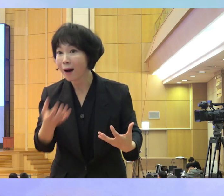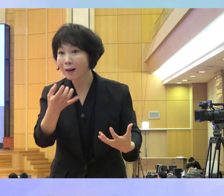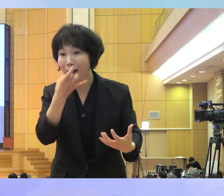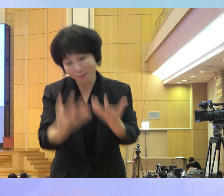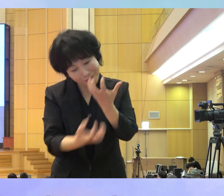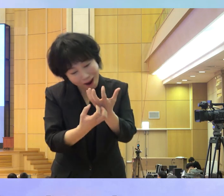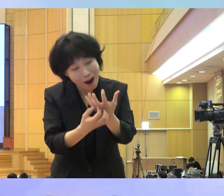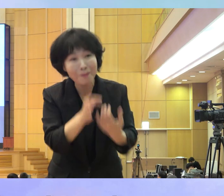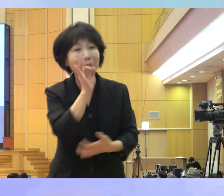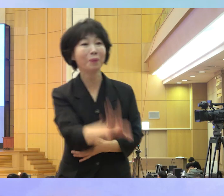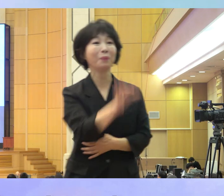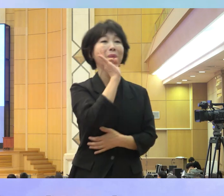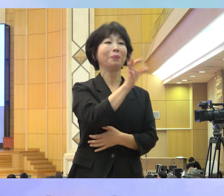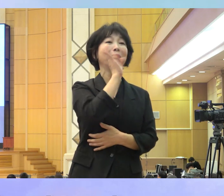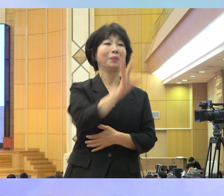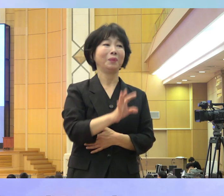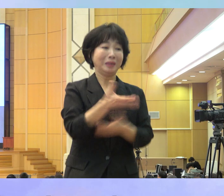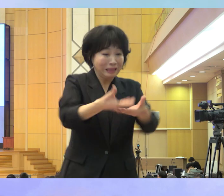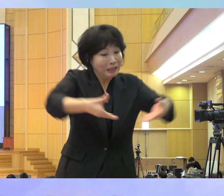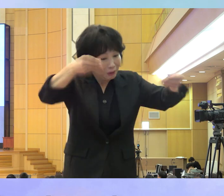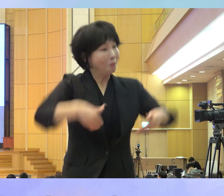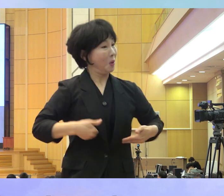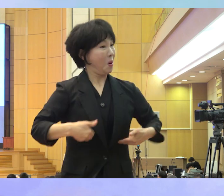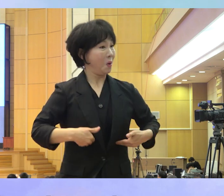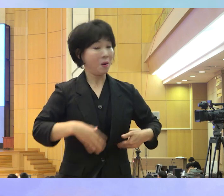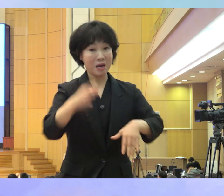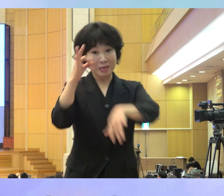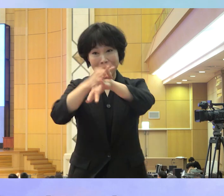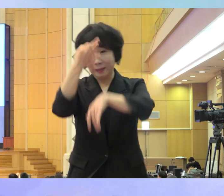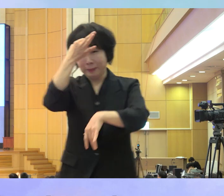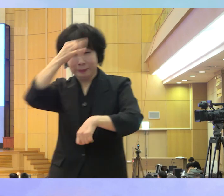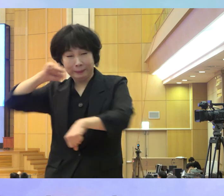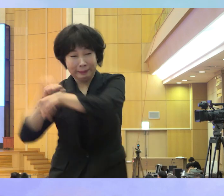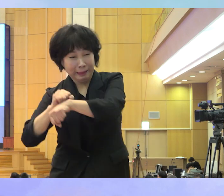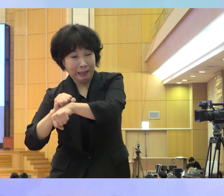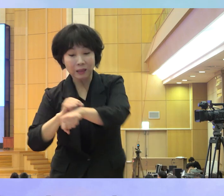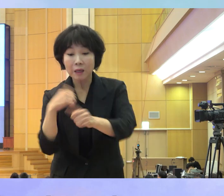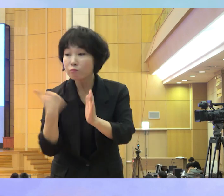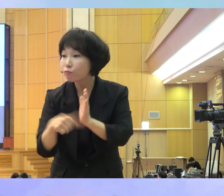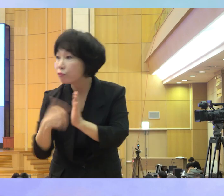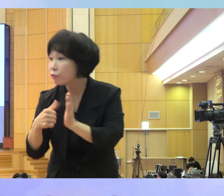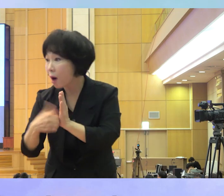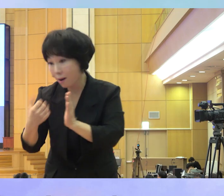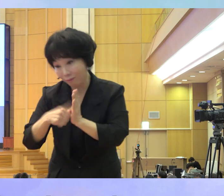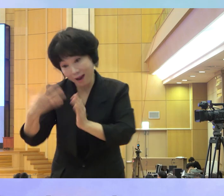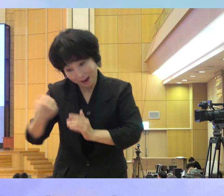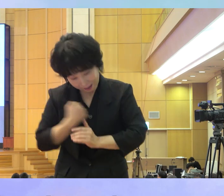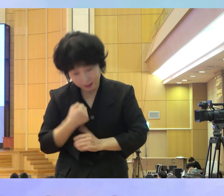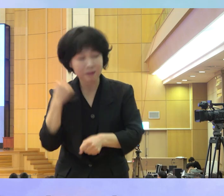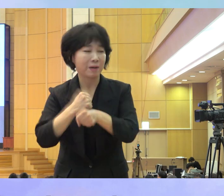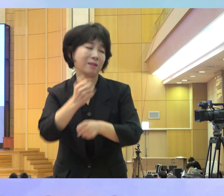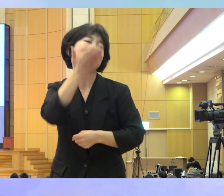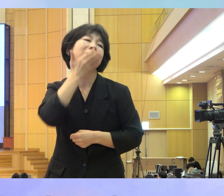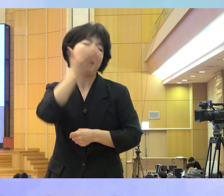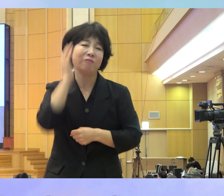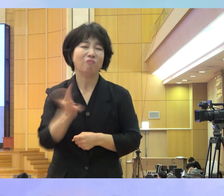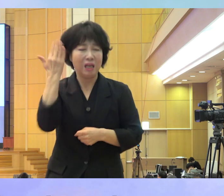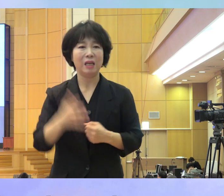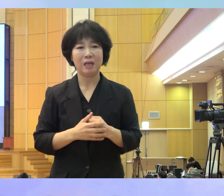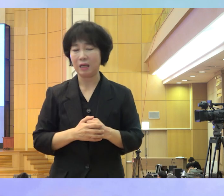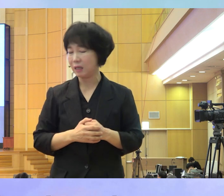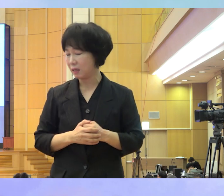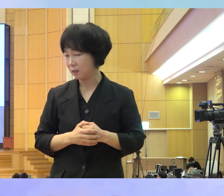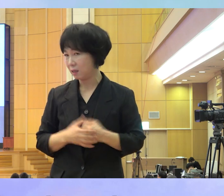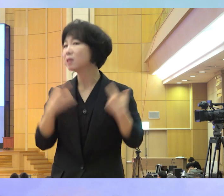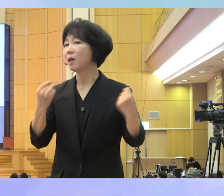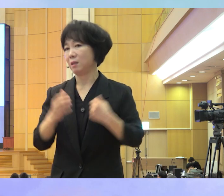연장 없으면 못해요. 기술은 있어도 연장 없으면 또 못해요. 연장이 있어야 또 하는 거지.